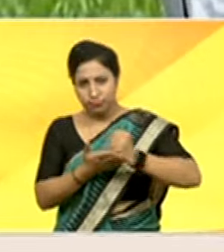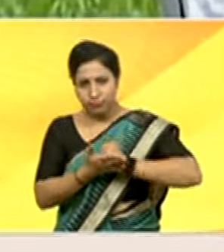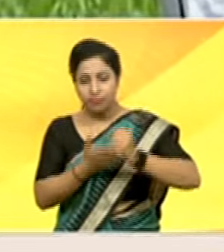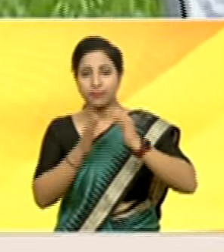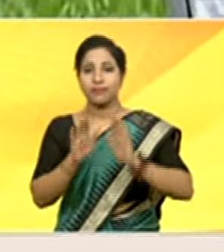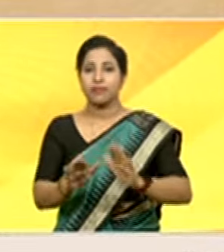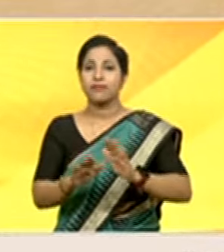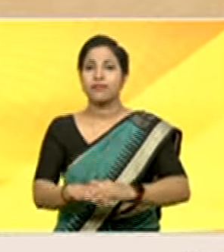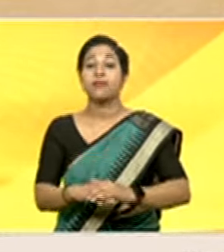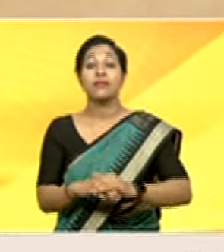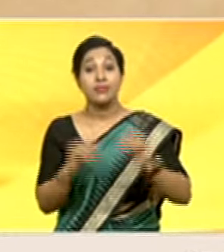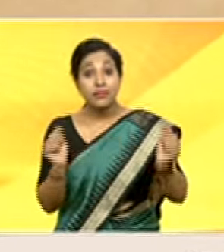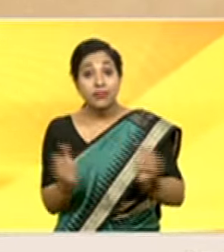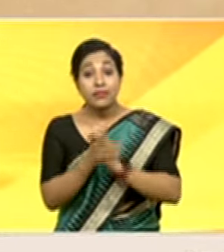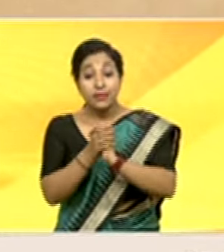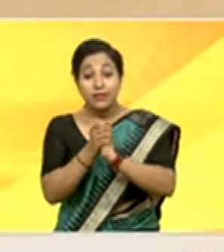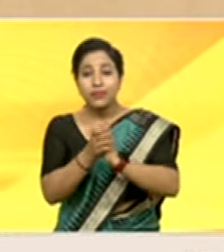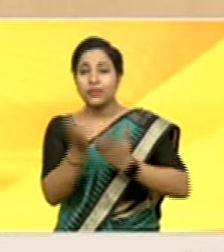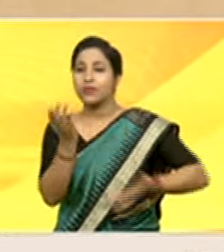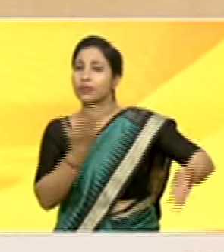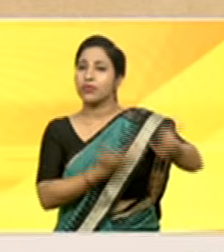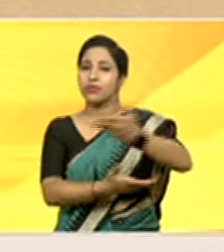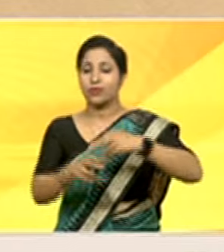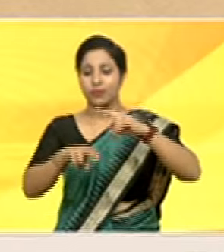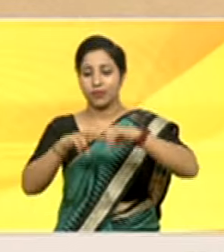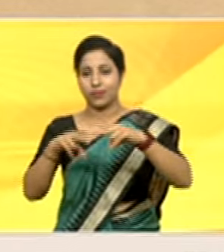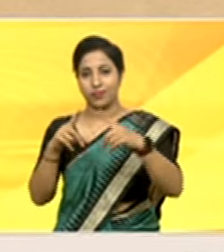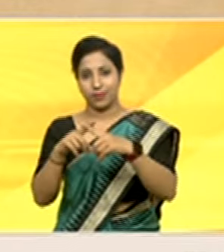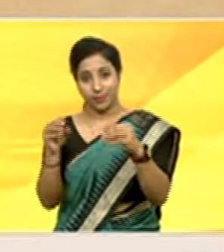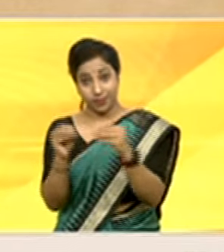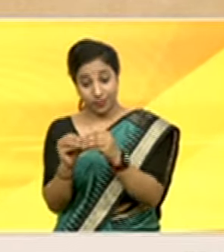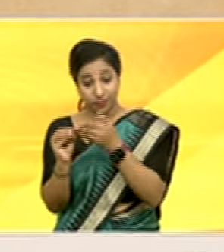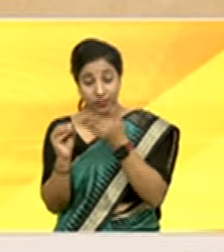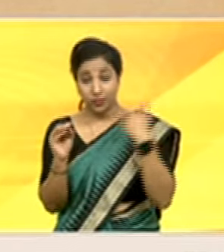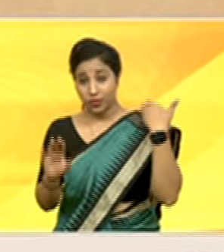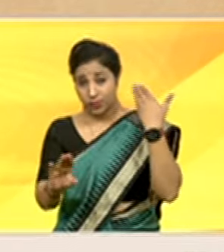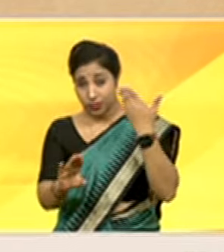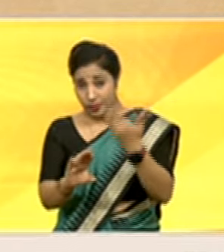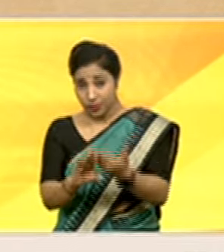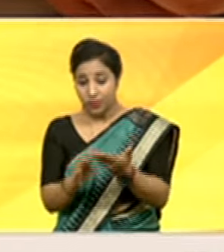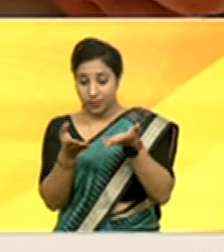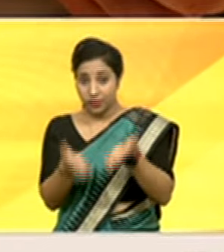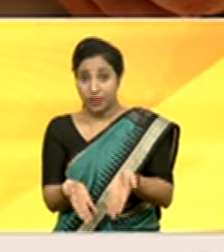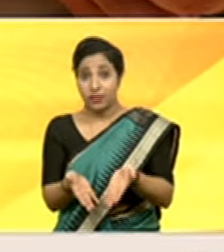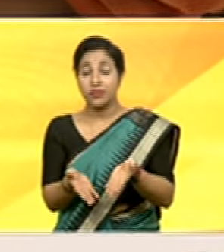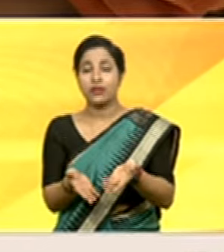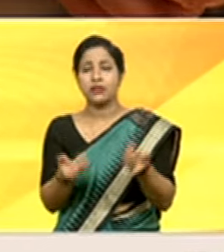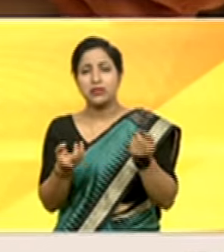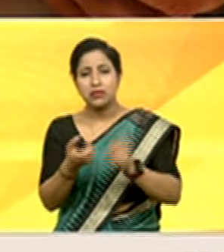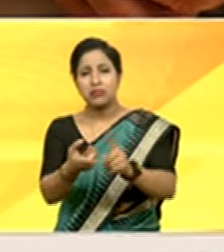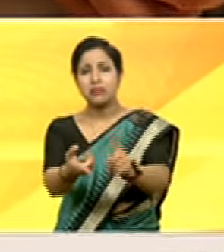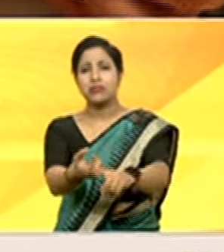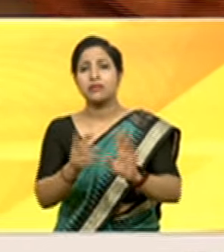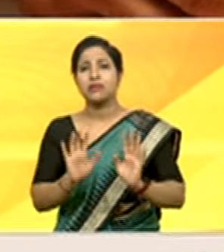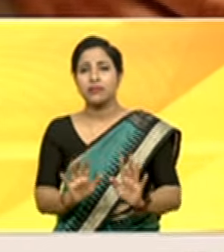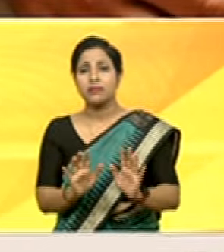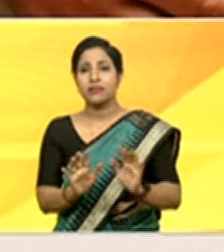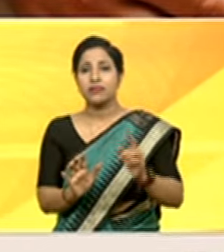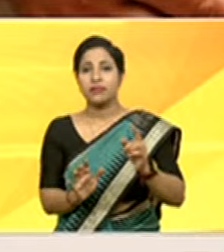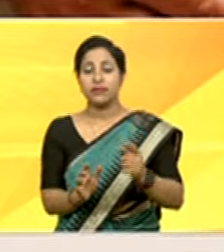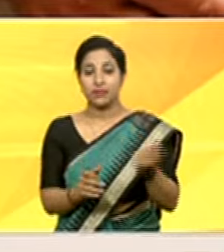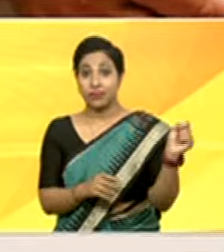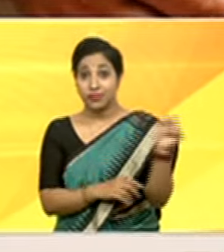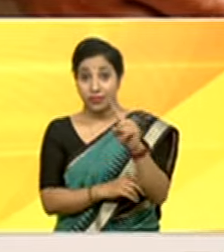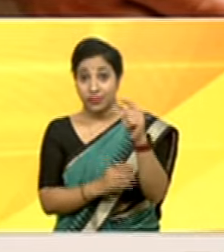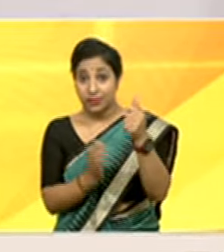साथियों फरवरी से लेकर अब तक जब भी महिने